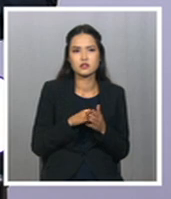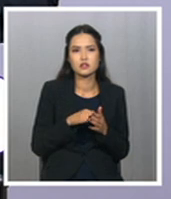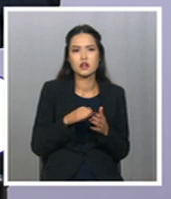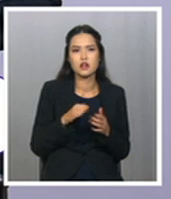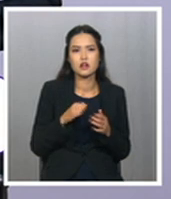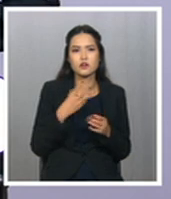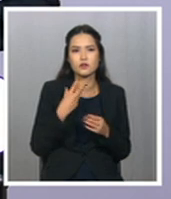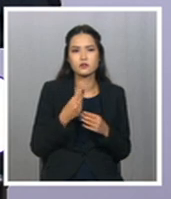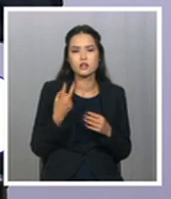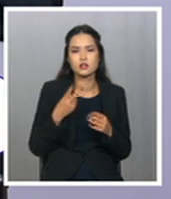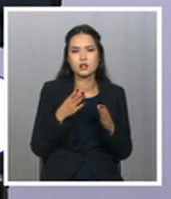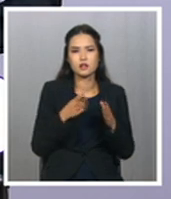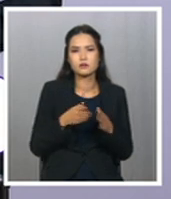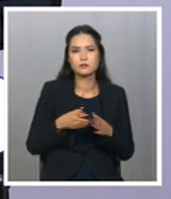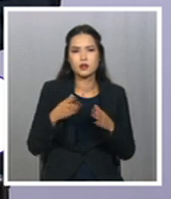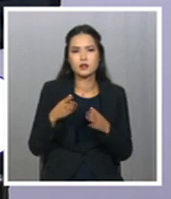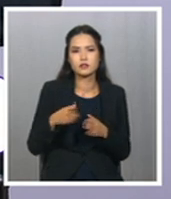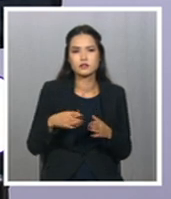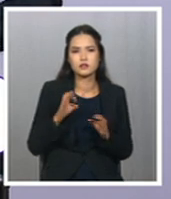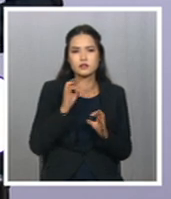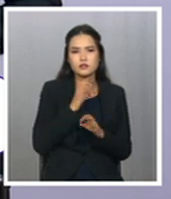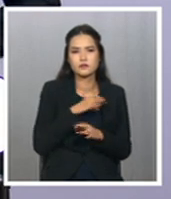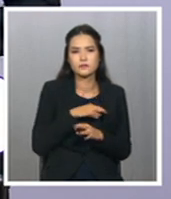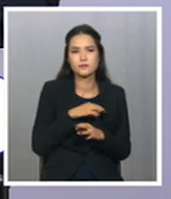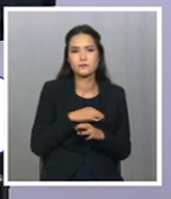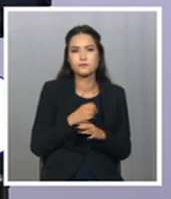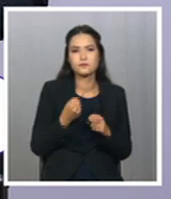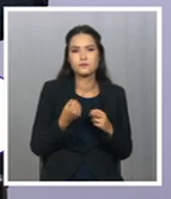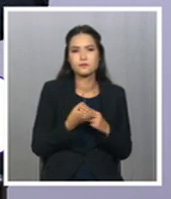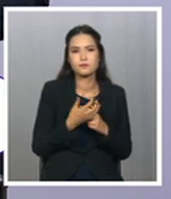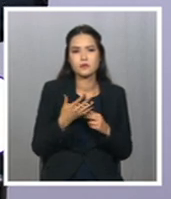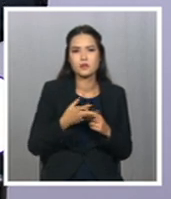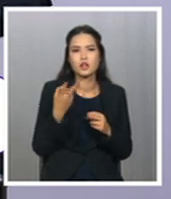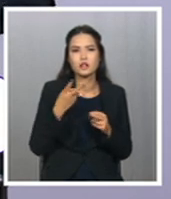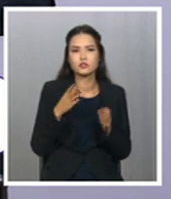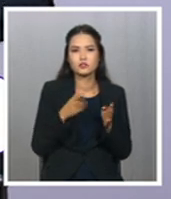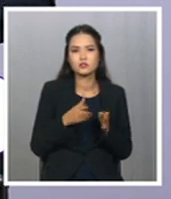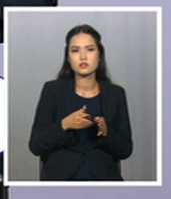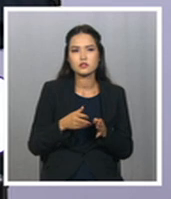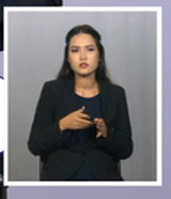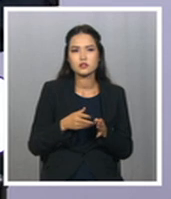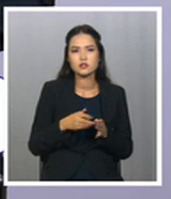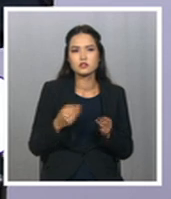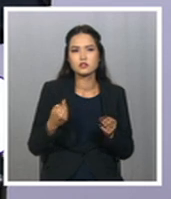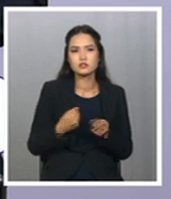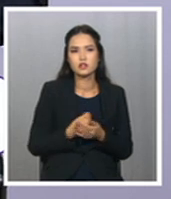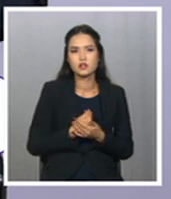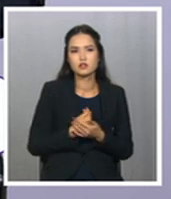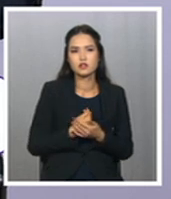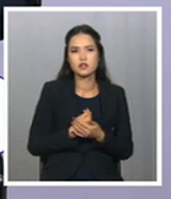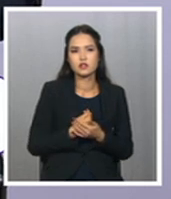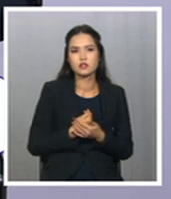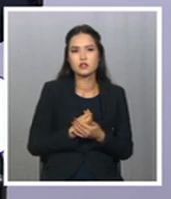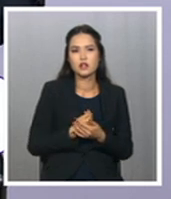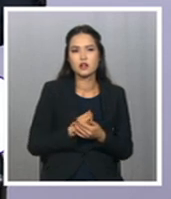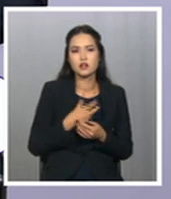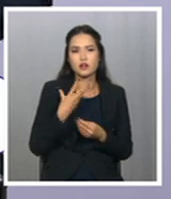екі бағытта жүрді. Бұл өнеркәсіпті қаржыландыру, екінші жағынан жаңағы бұл тұтынушы